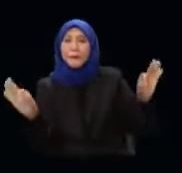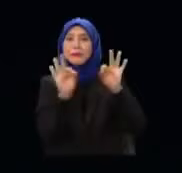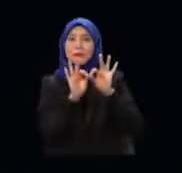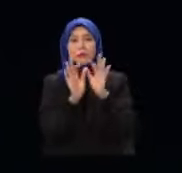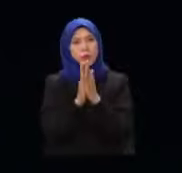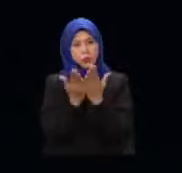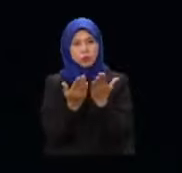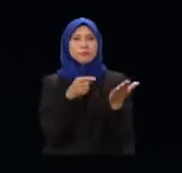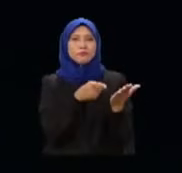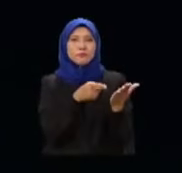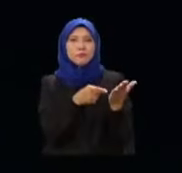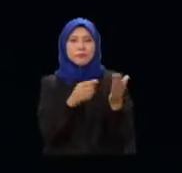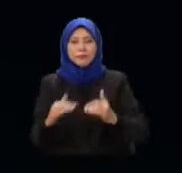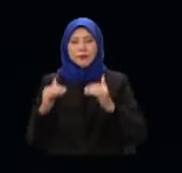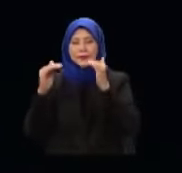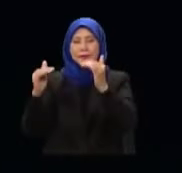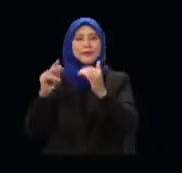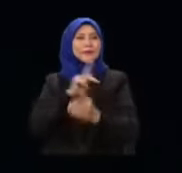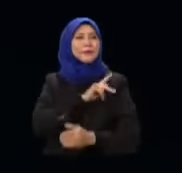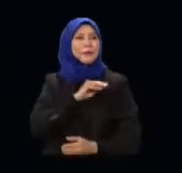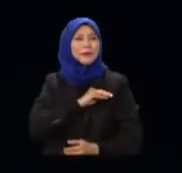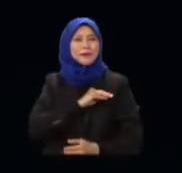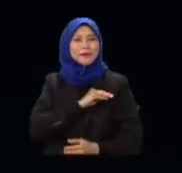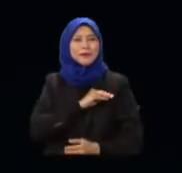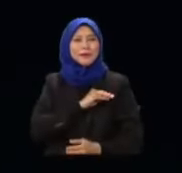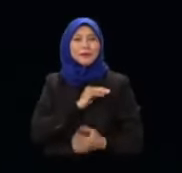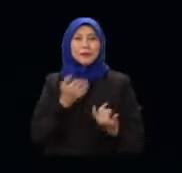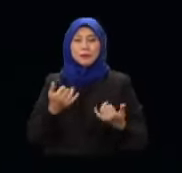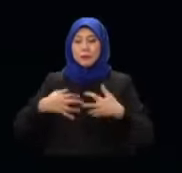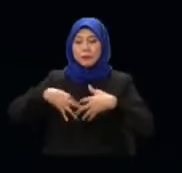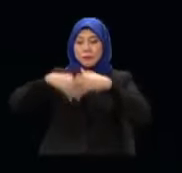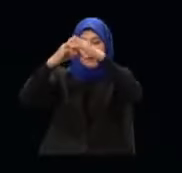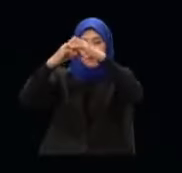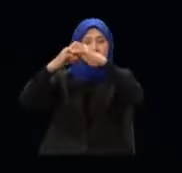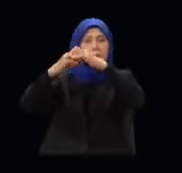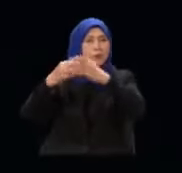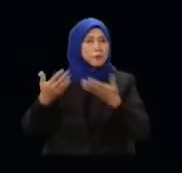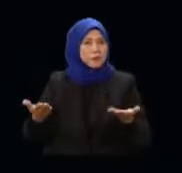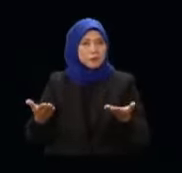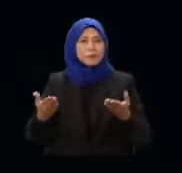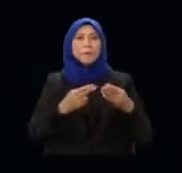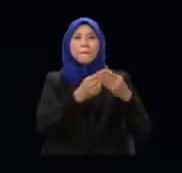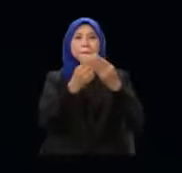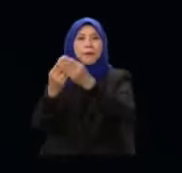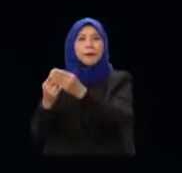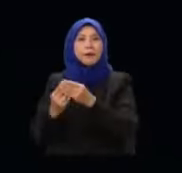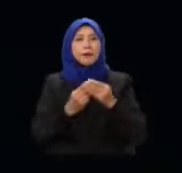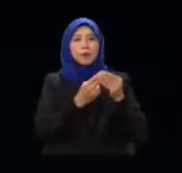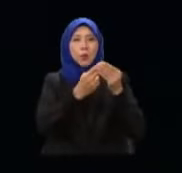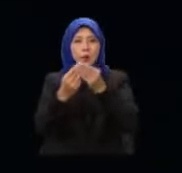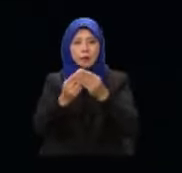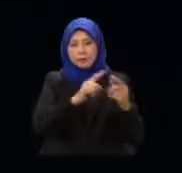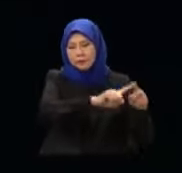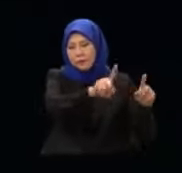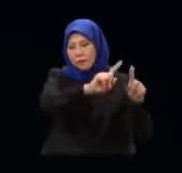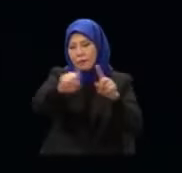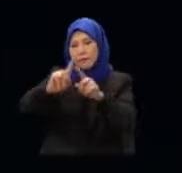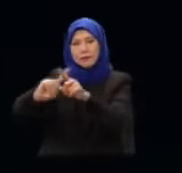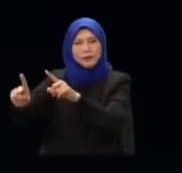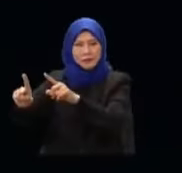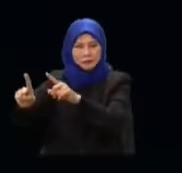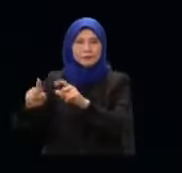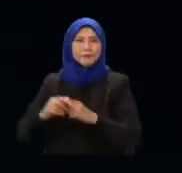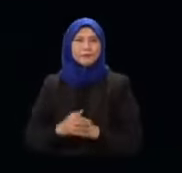bagi kita diperingkat kementerian dan ini kita bangunkan berdasarkan kepada perpaduan dalam kepelbagaian pada